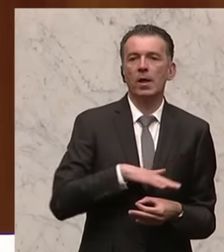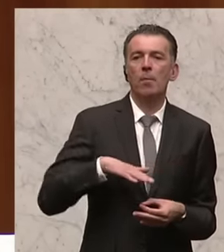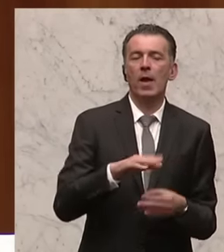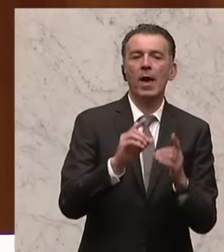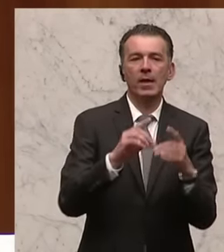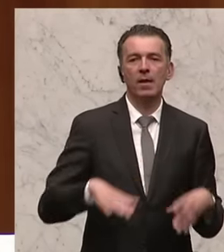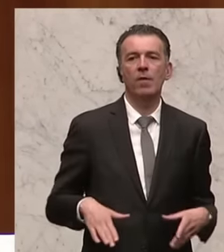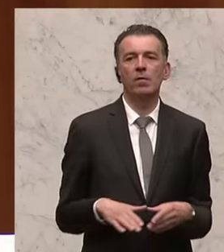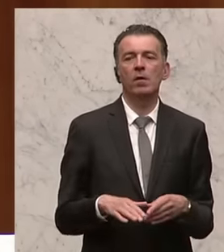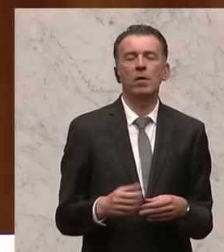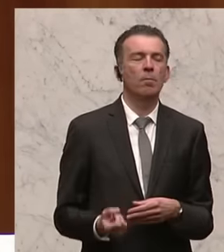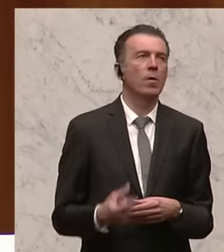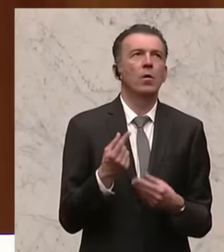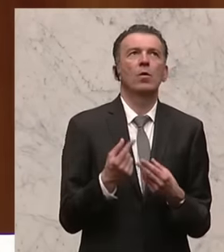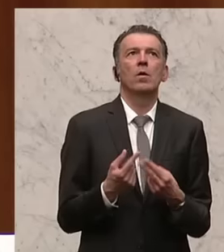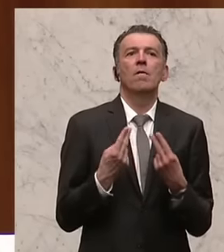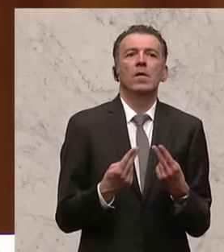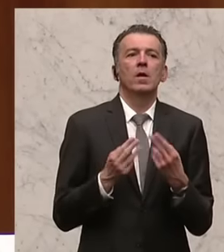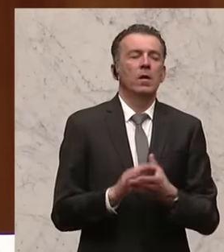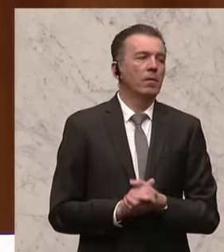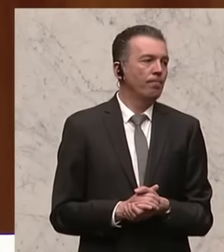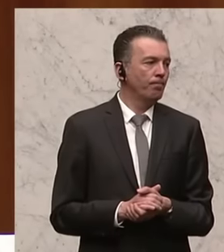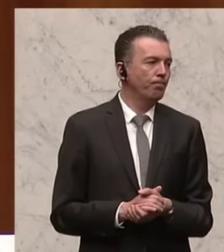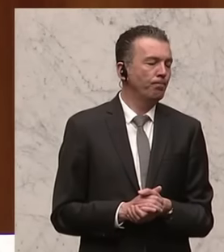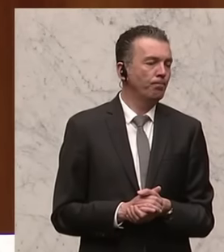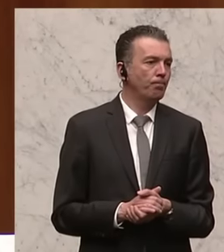Bereich Diversität auch so ein besonderes Anliegen gewesen.